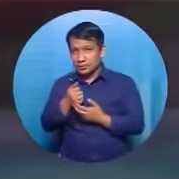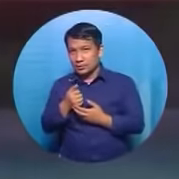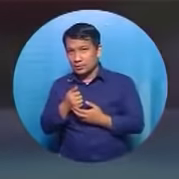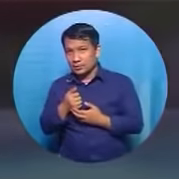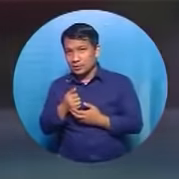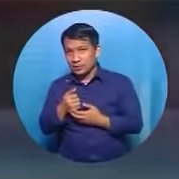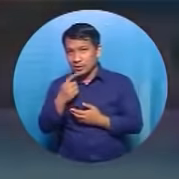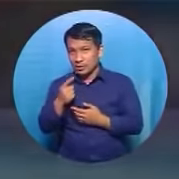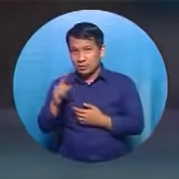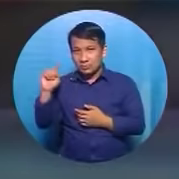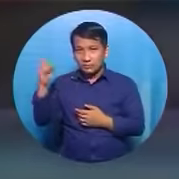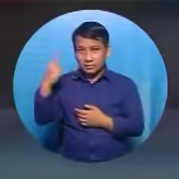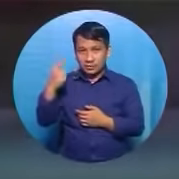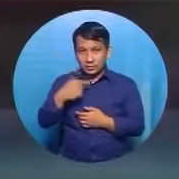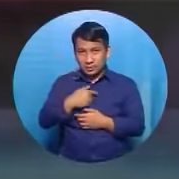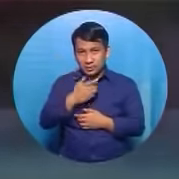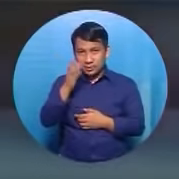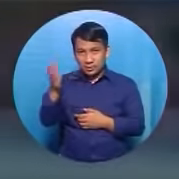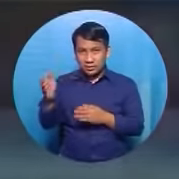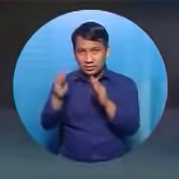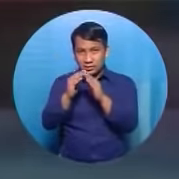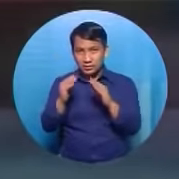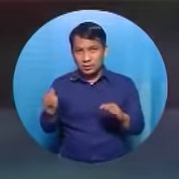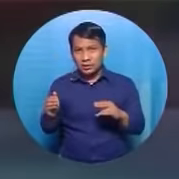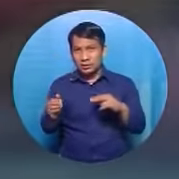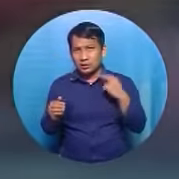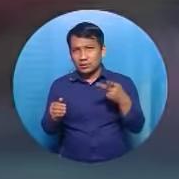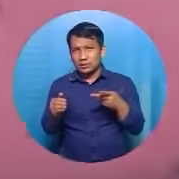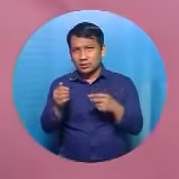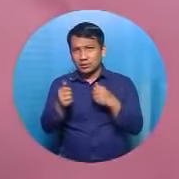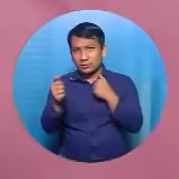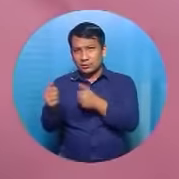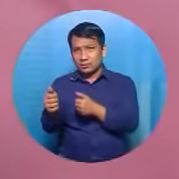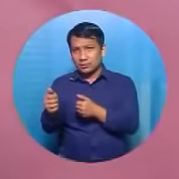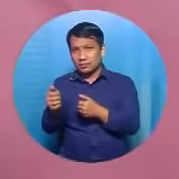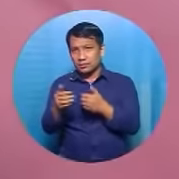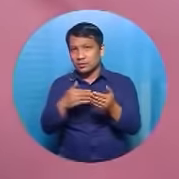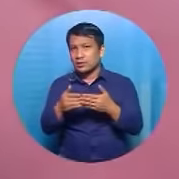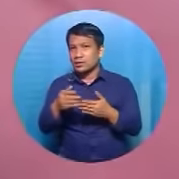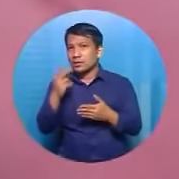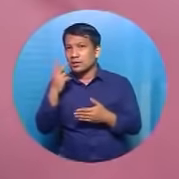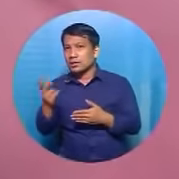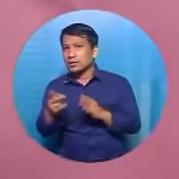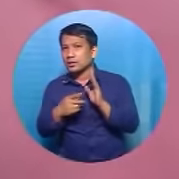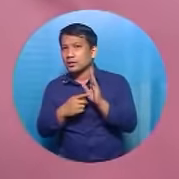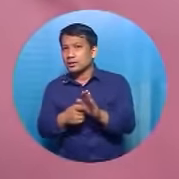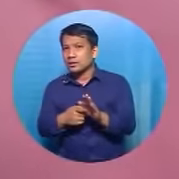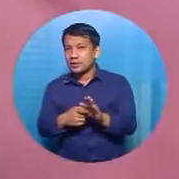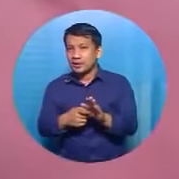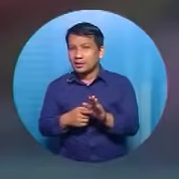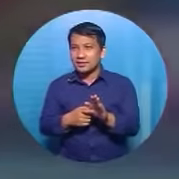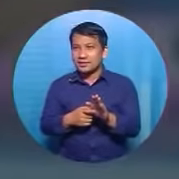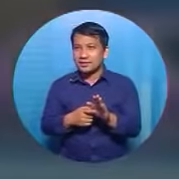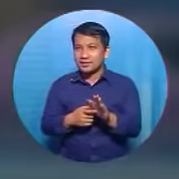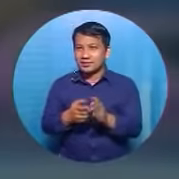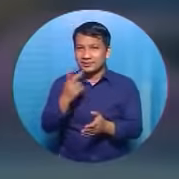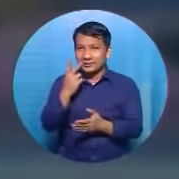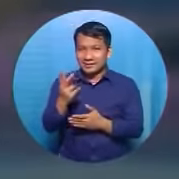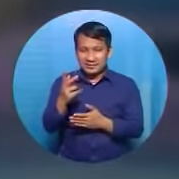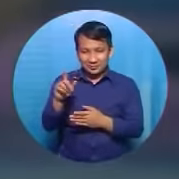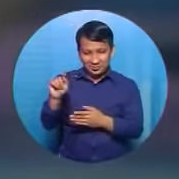una, mauna akong pumunta doon sa bahay, tapos pasundan mo ako ng mga tanod. Sabi ko.